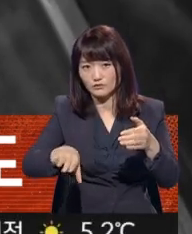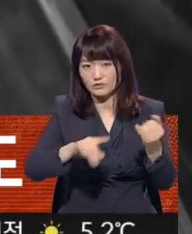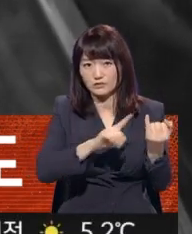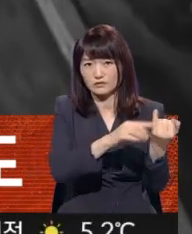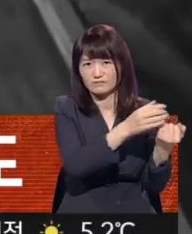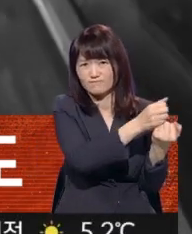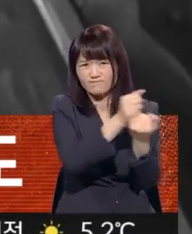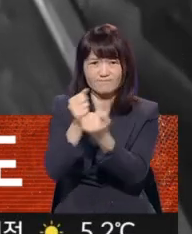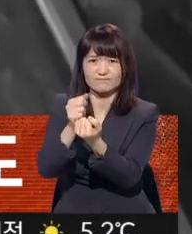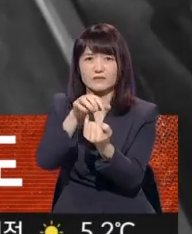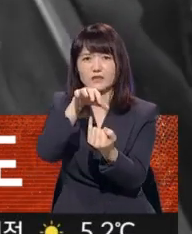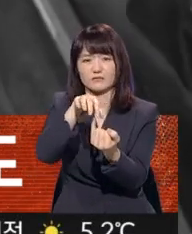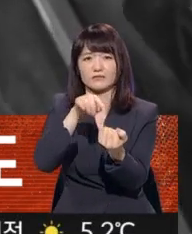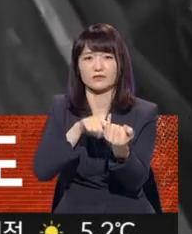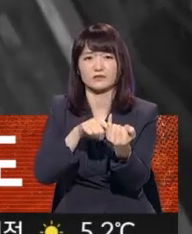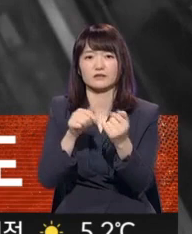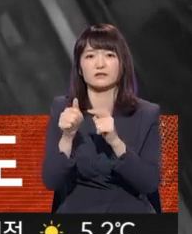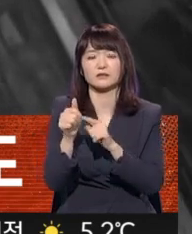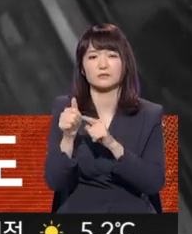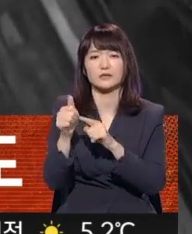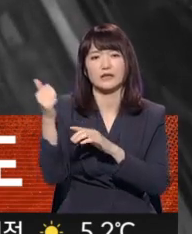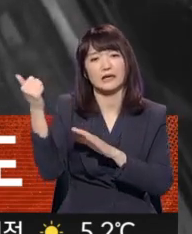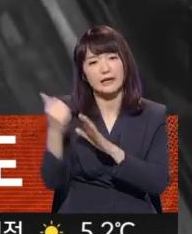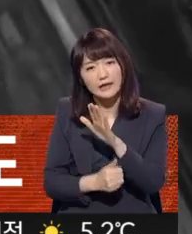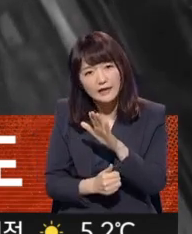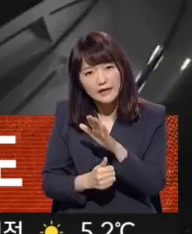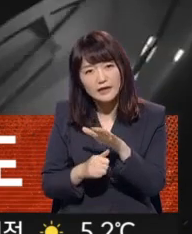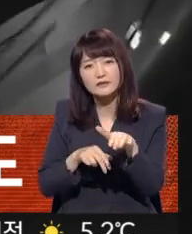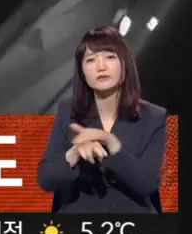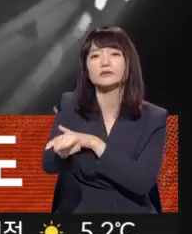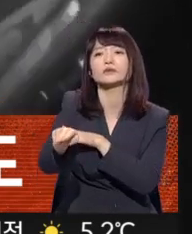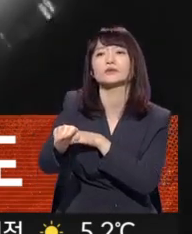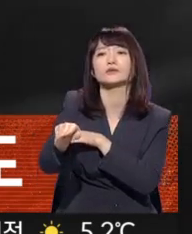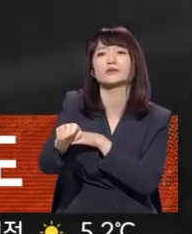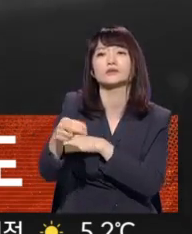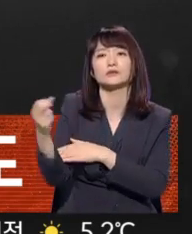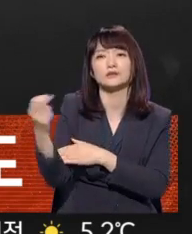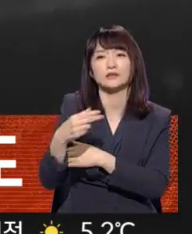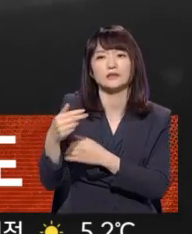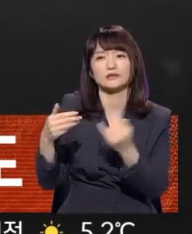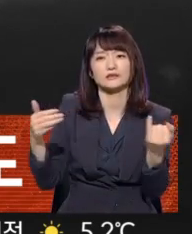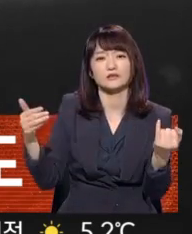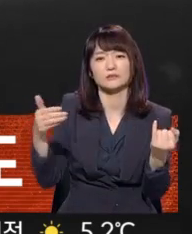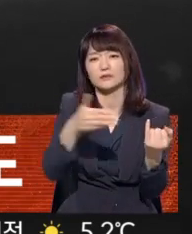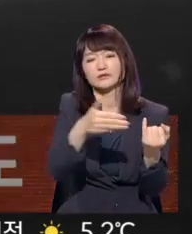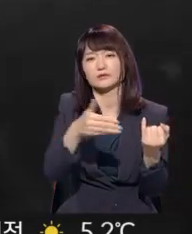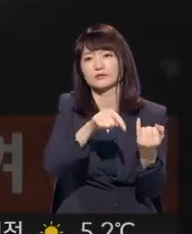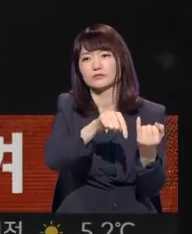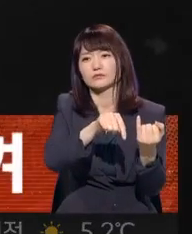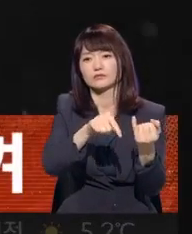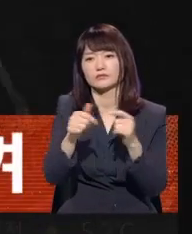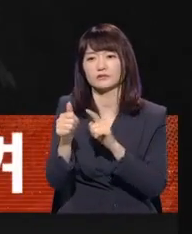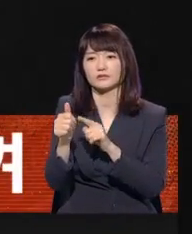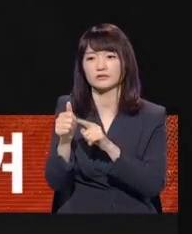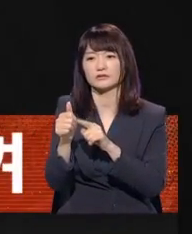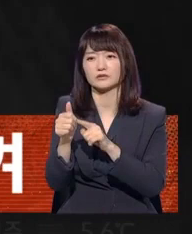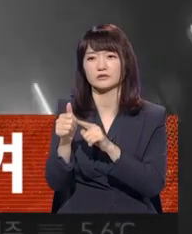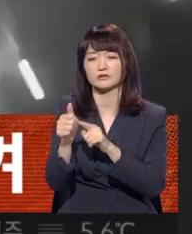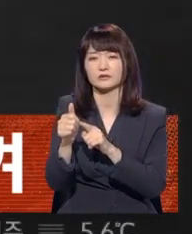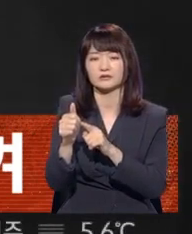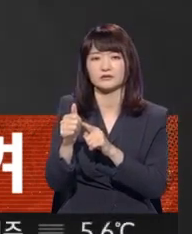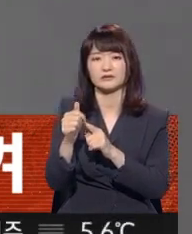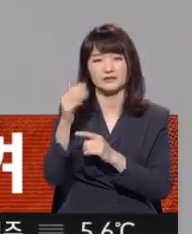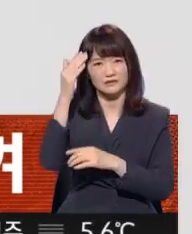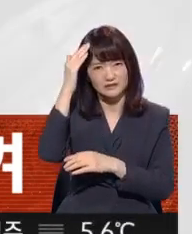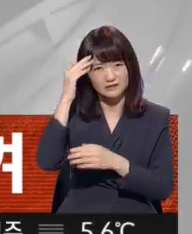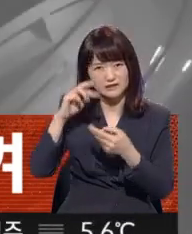여성을 납치하려고 했던 건데 이 납치에 실패한 남성은 도주하면서도 다시 한번 손을 뻗는 모습입니다. 이 남성이 들고 있던 검은 끈은요,